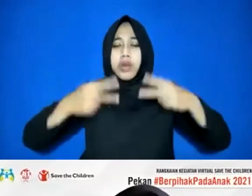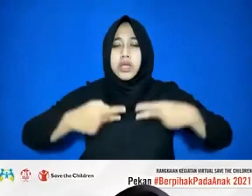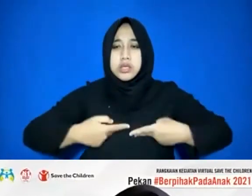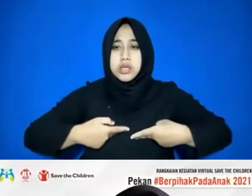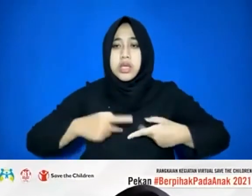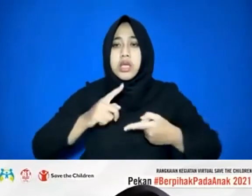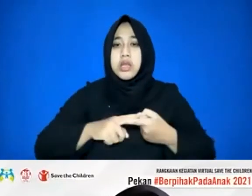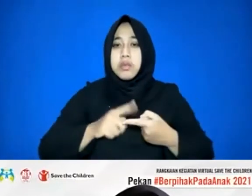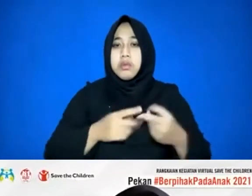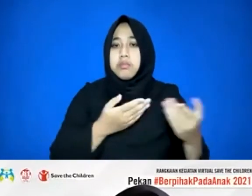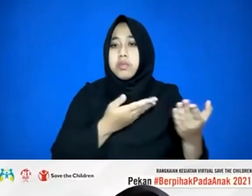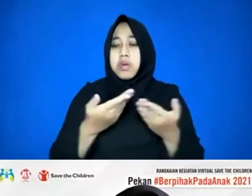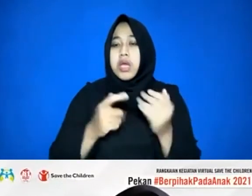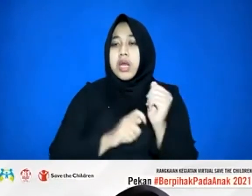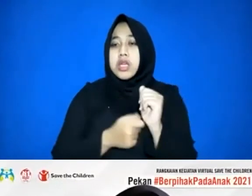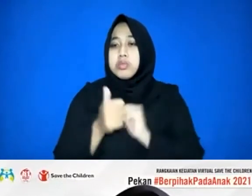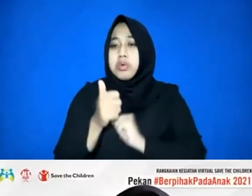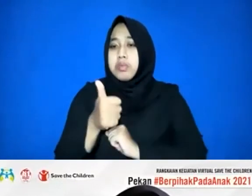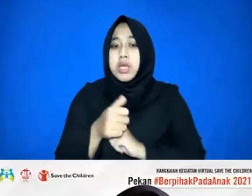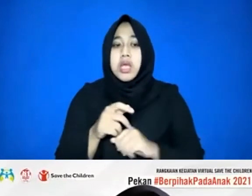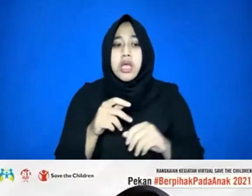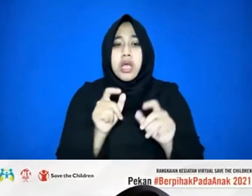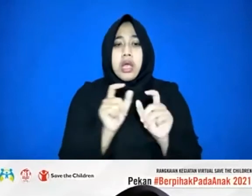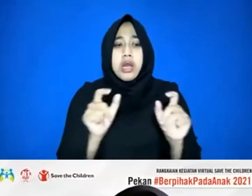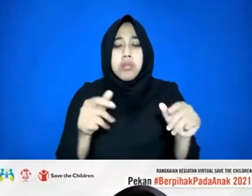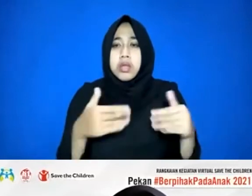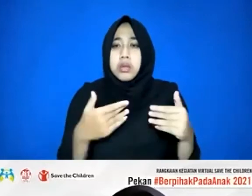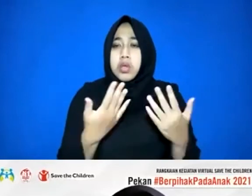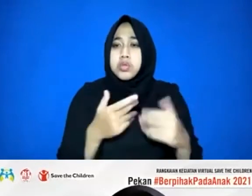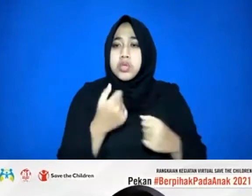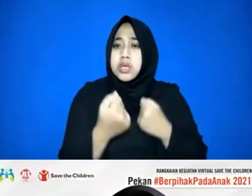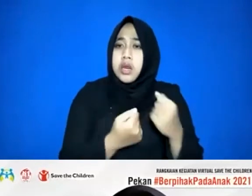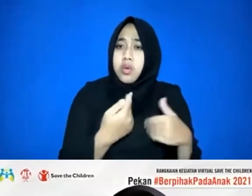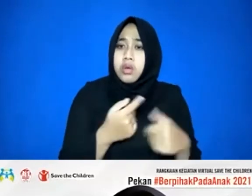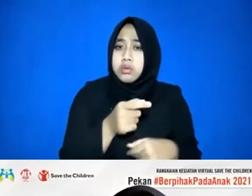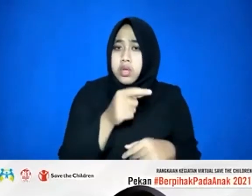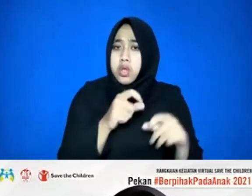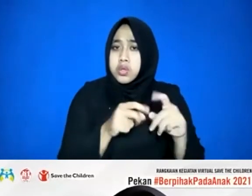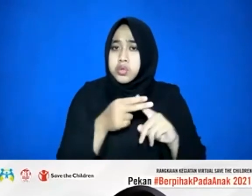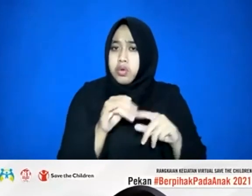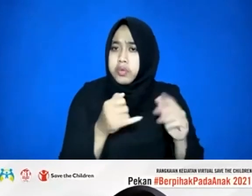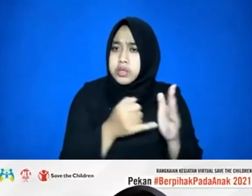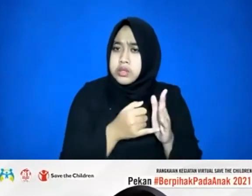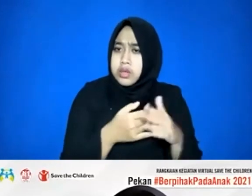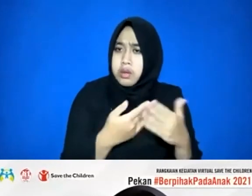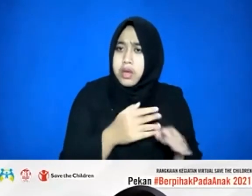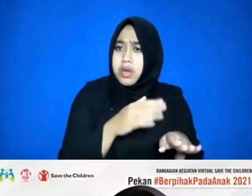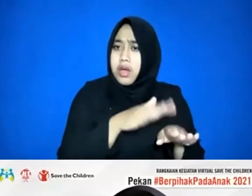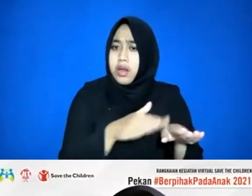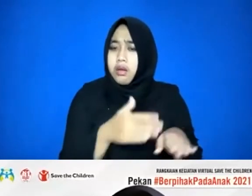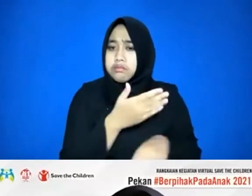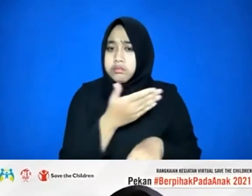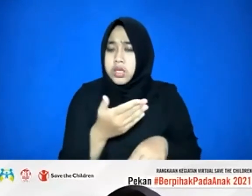memberikan umpan balik. Nah, kalimat refleksinya adalah kalimat yang sudah dilakukan Mbak Sofi itu apa saja ke anak-anaknya atau sudah